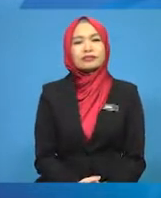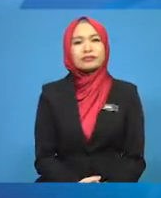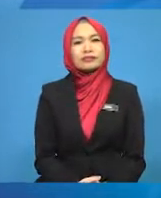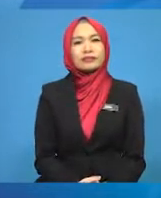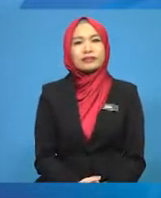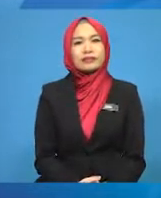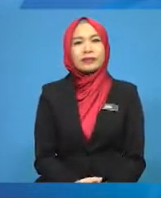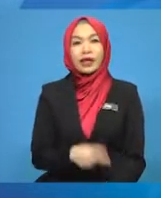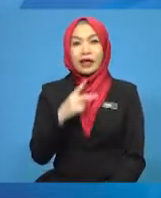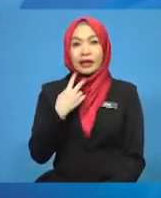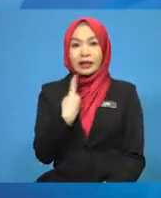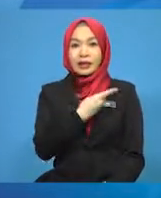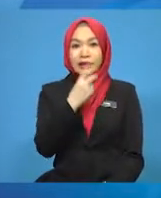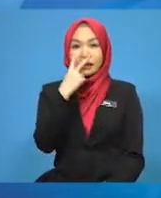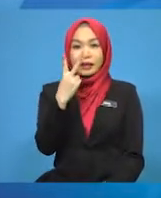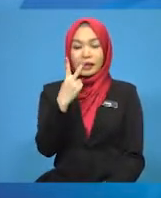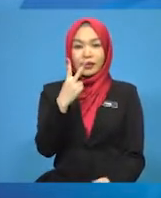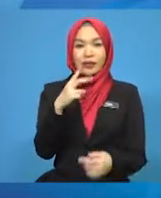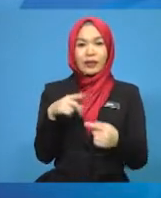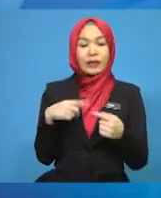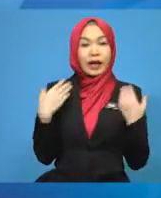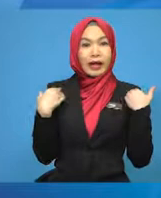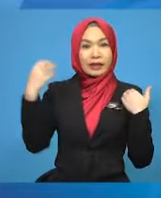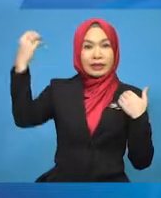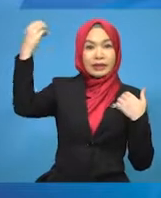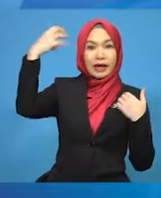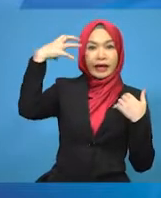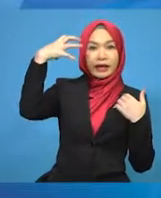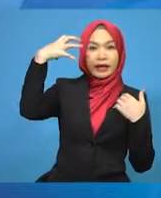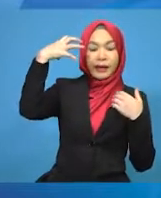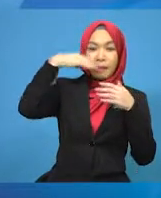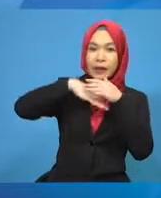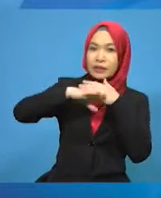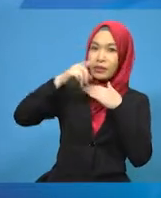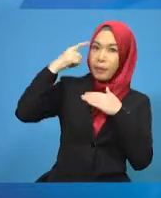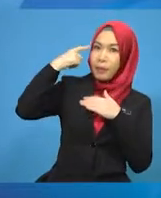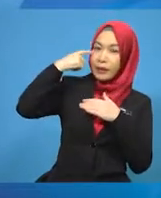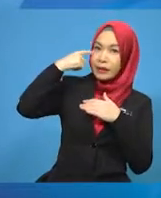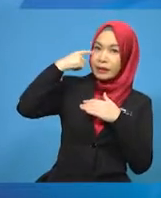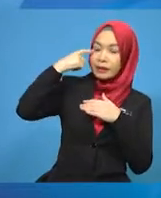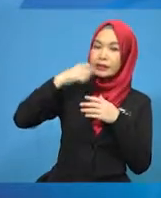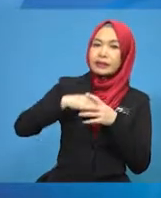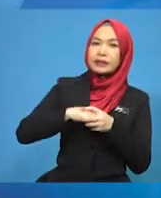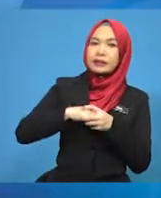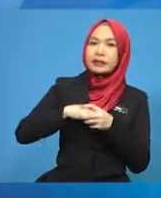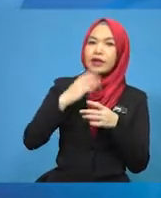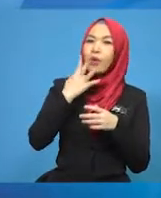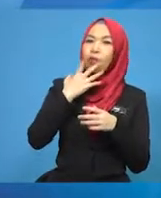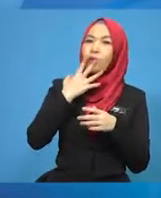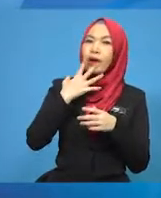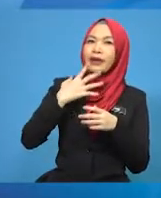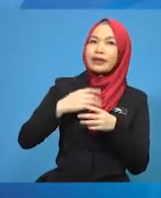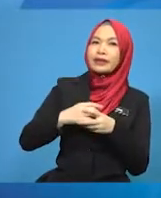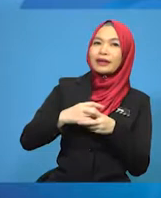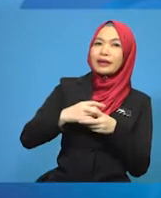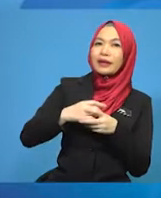apabila cahaya tampak memantul dari objek masuk ke mata. Dan spektrum cahaya tampak tu pula terdiri daripada